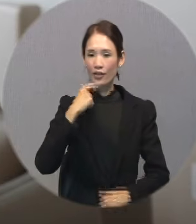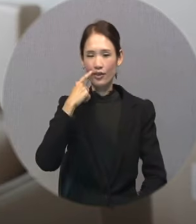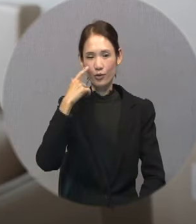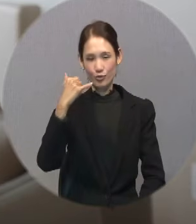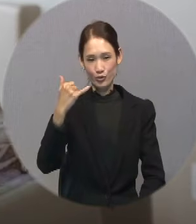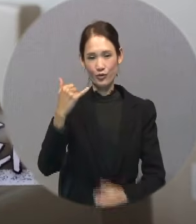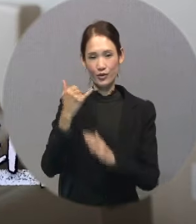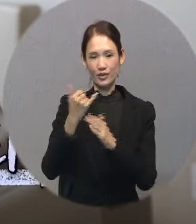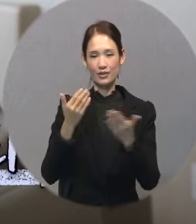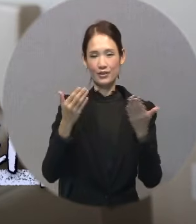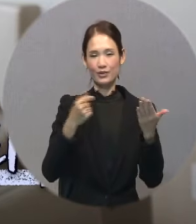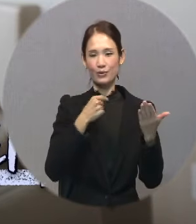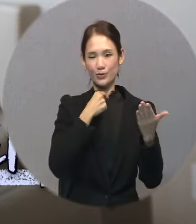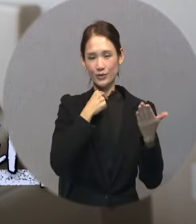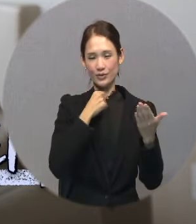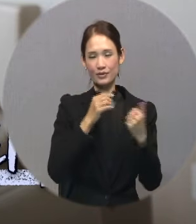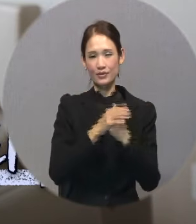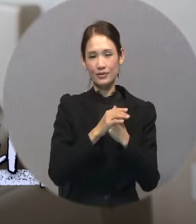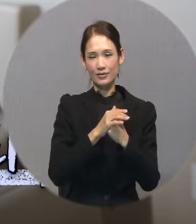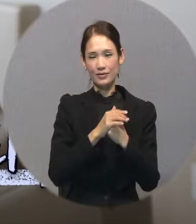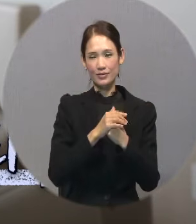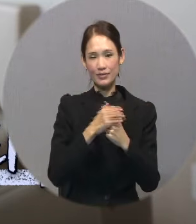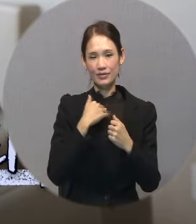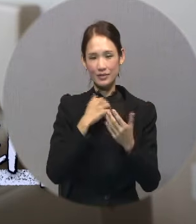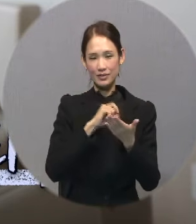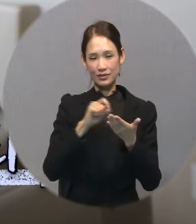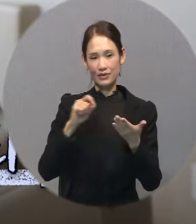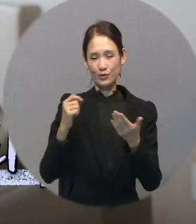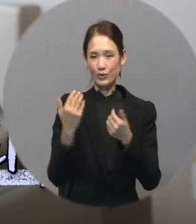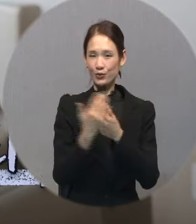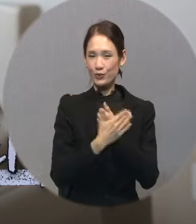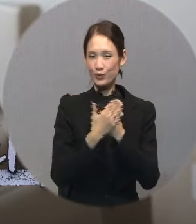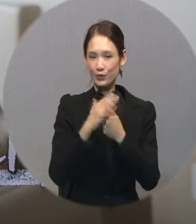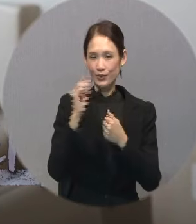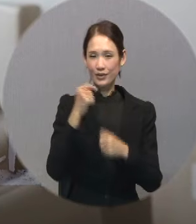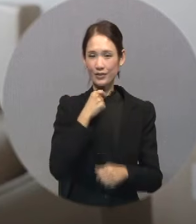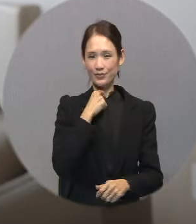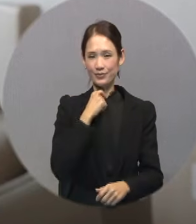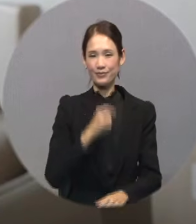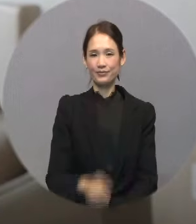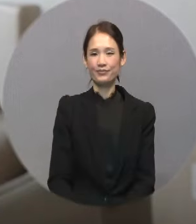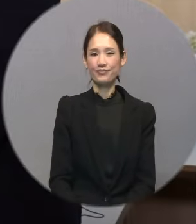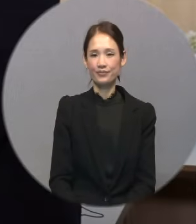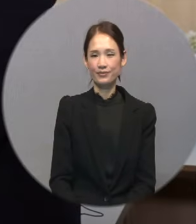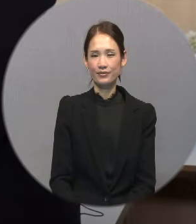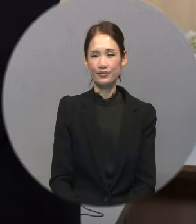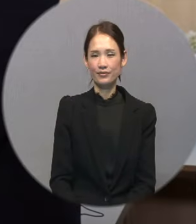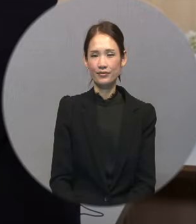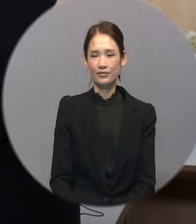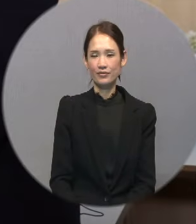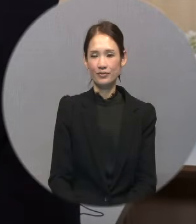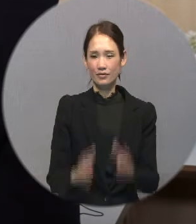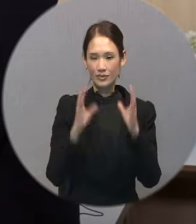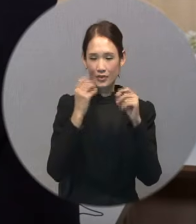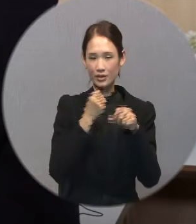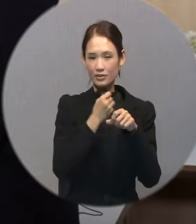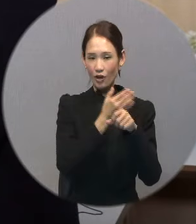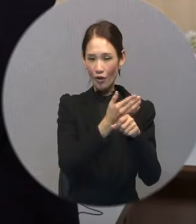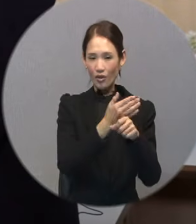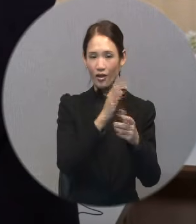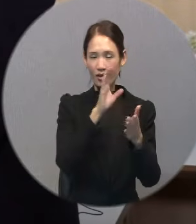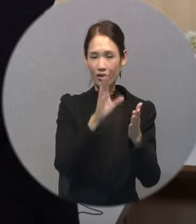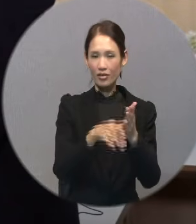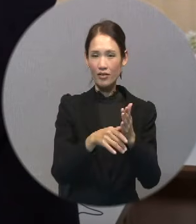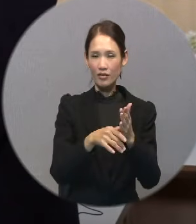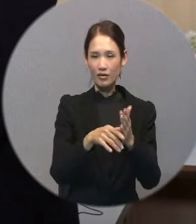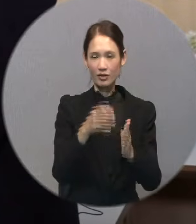부모님께 드리는 그런 어떤 제 글이 위로가 됐으면 좋겠다는 생각을 했습니다. 아이들한테 전달할 때